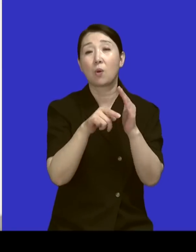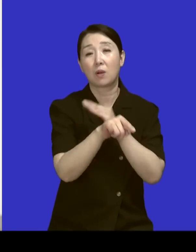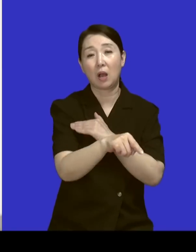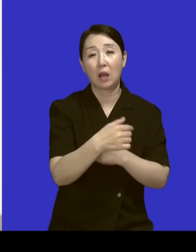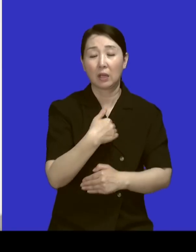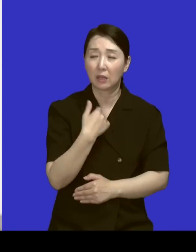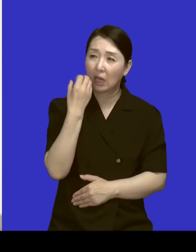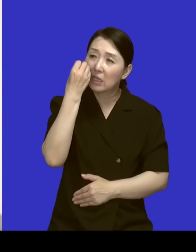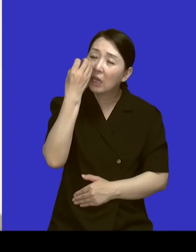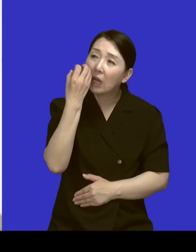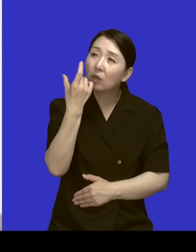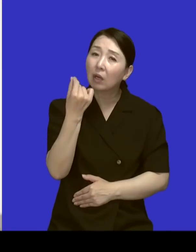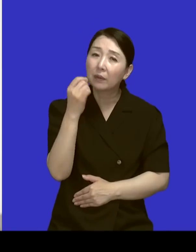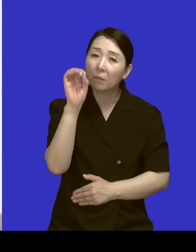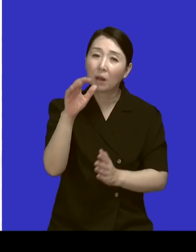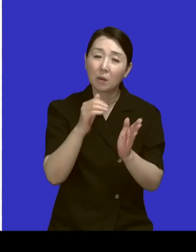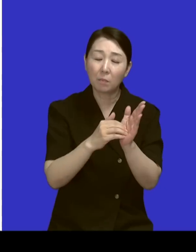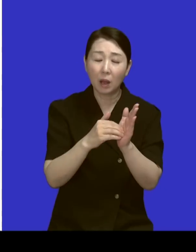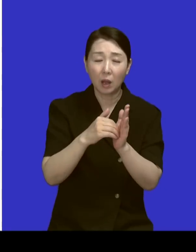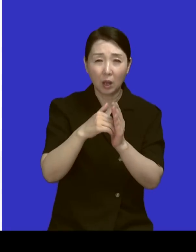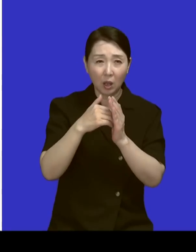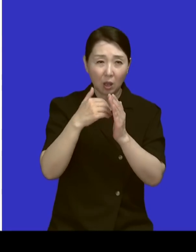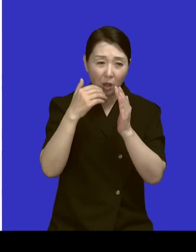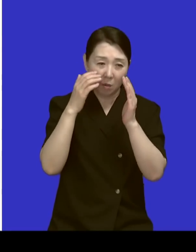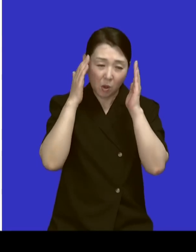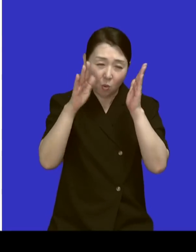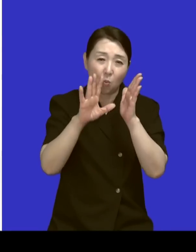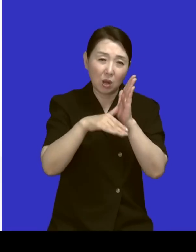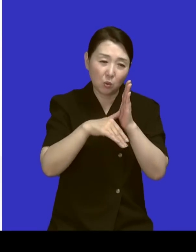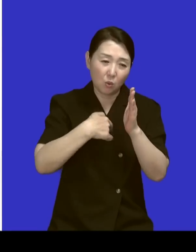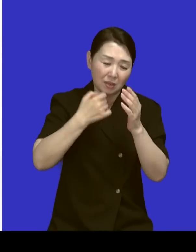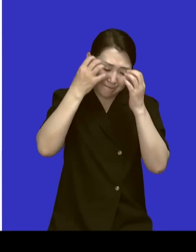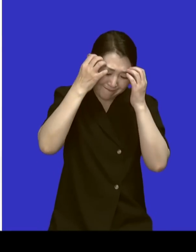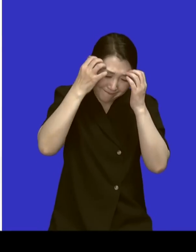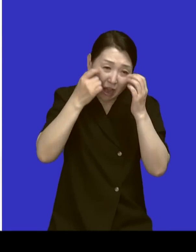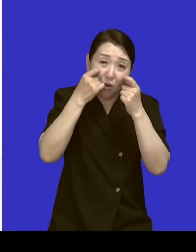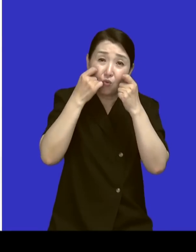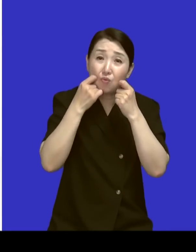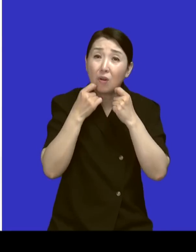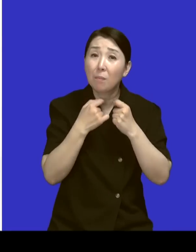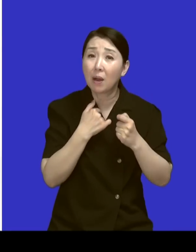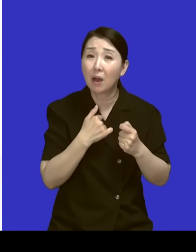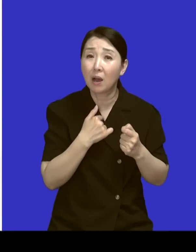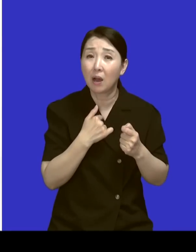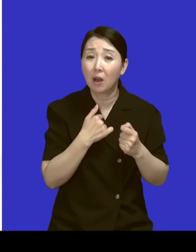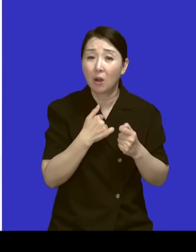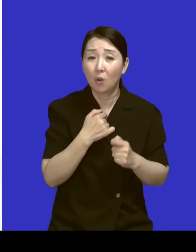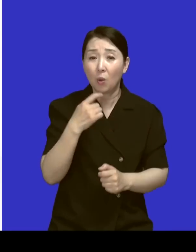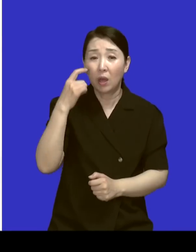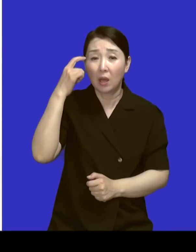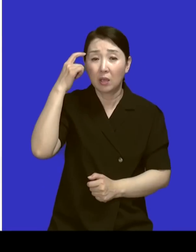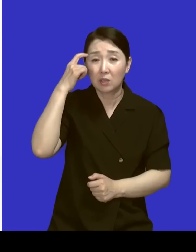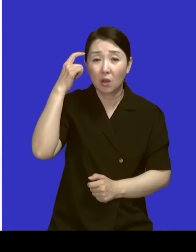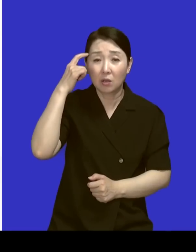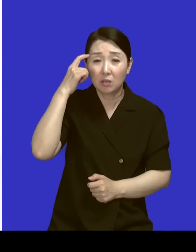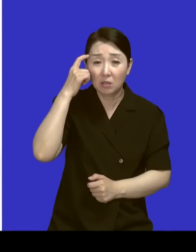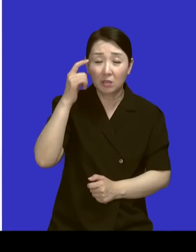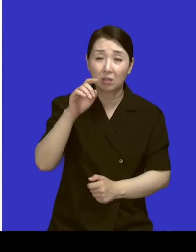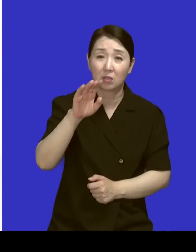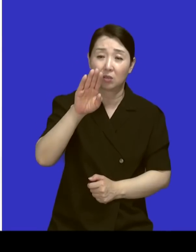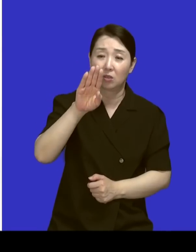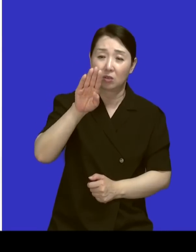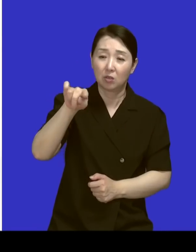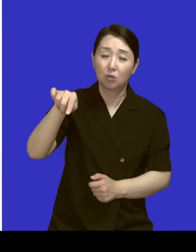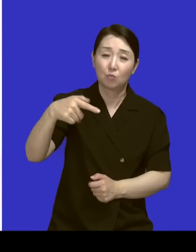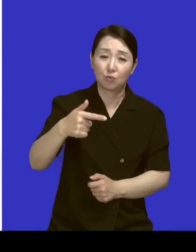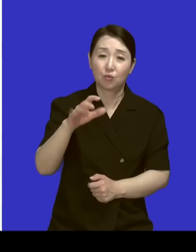나 좀 이상한 것 같다. 막 공부할 때 머리 쥐어뜯고 막 울고 그랬거든요. 네. 근데 그때 정신분열형 장애라는 진단을 받게